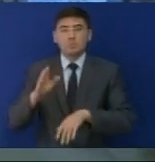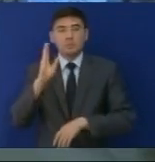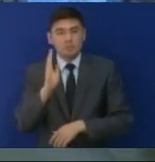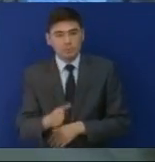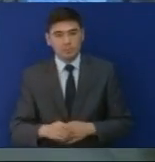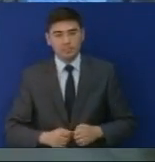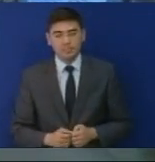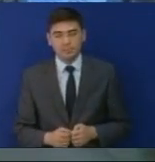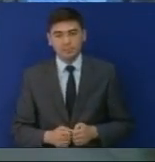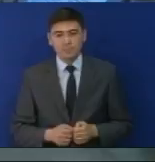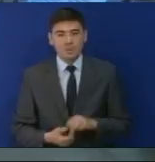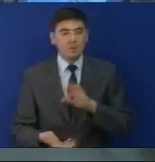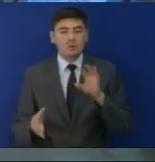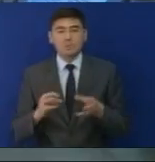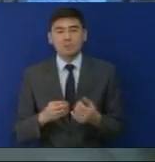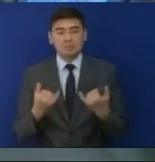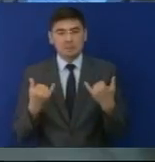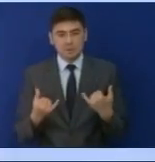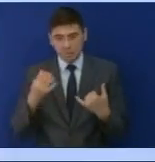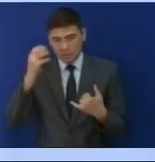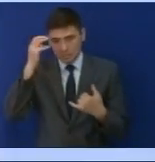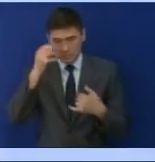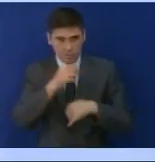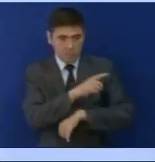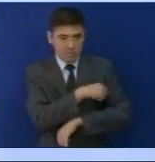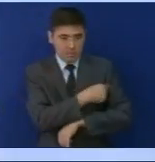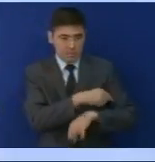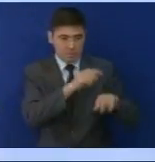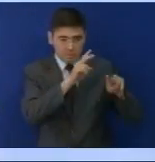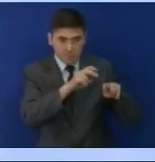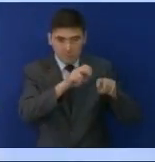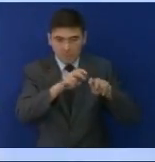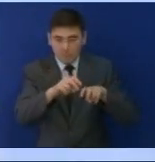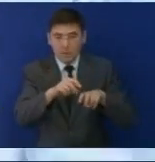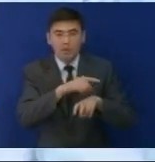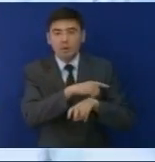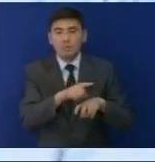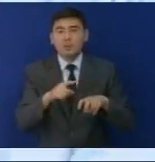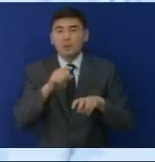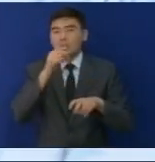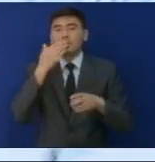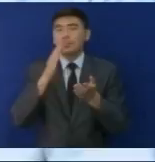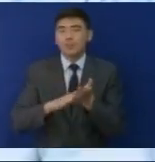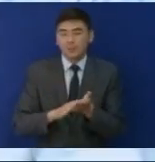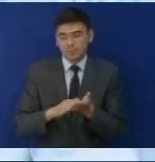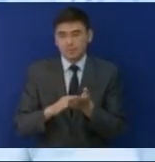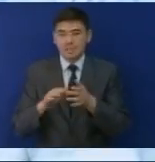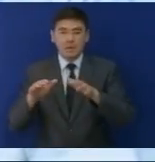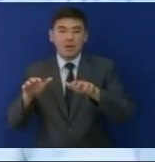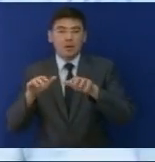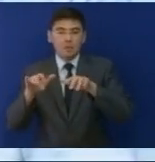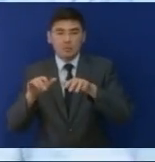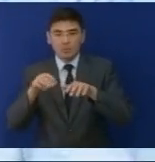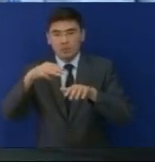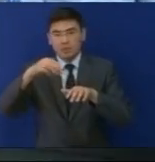ходе пресс-конференции было отмечено, что процедура психометрического экзамена будет проходить путем компьютерного тестирования. Его результаты в графическом виде